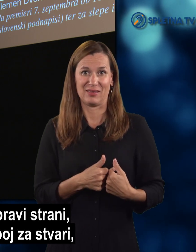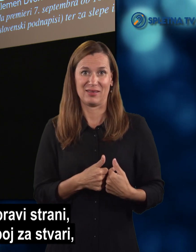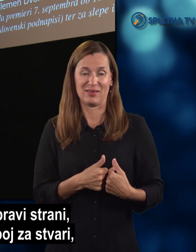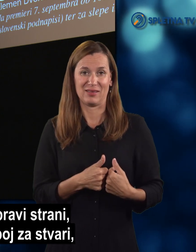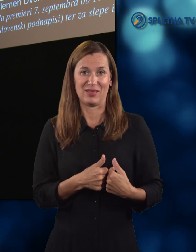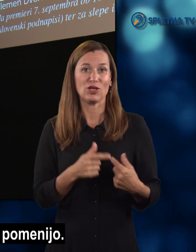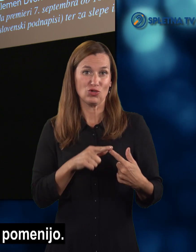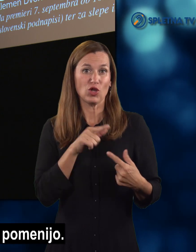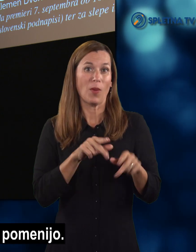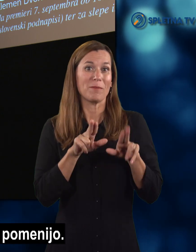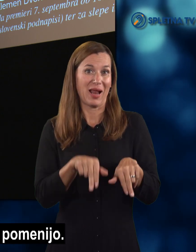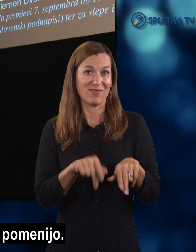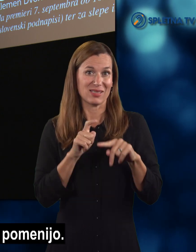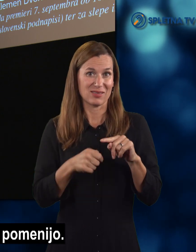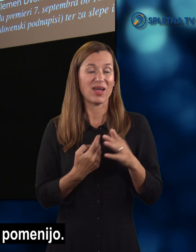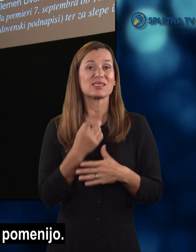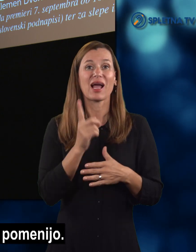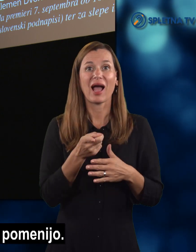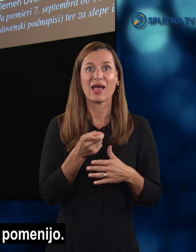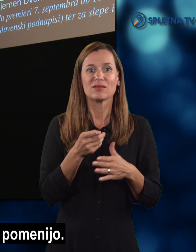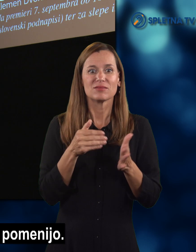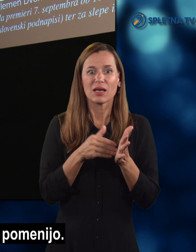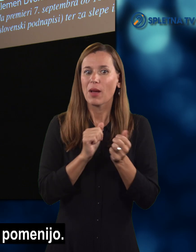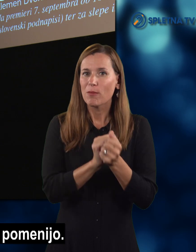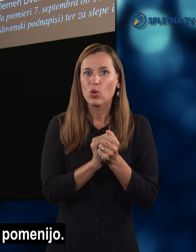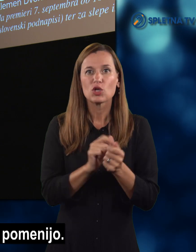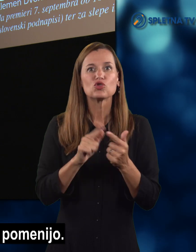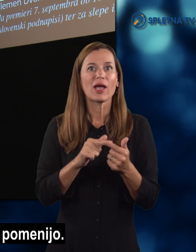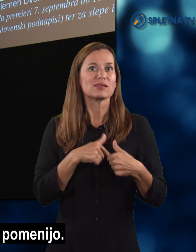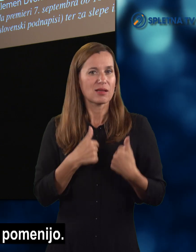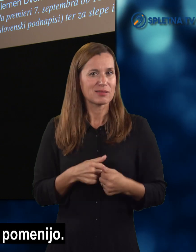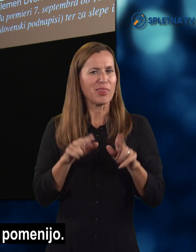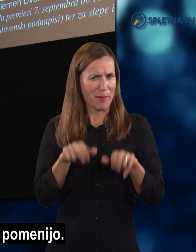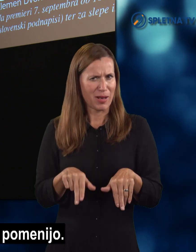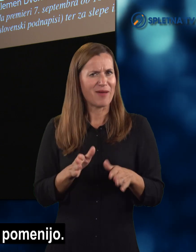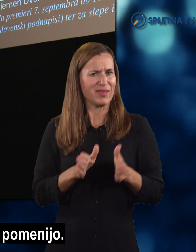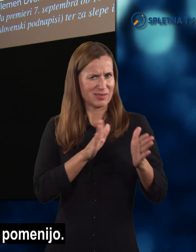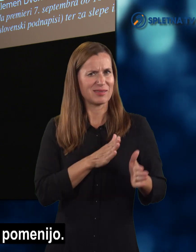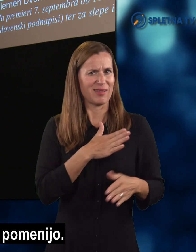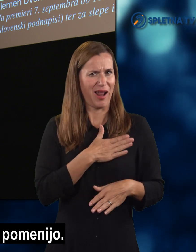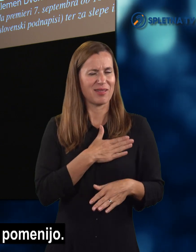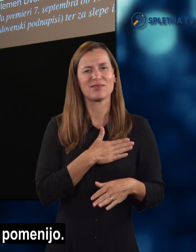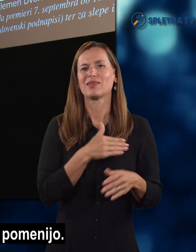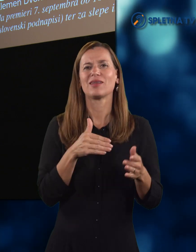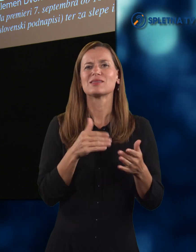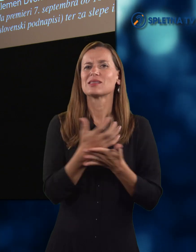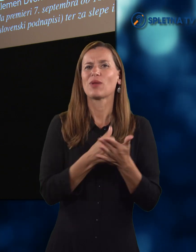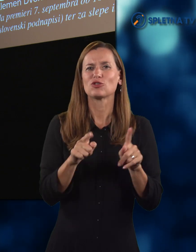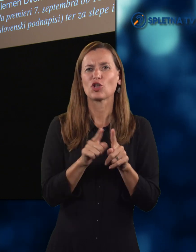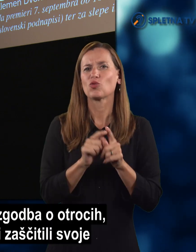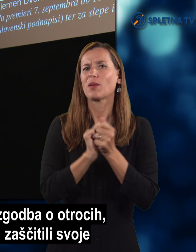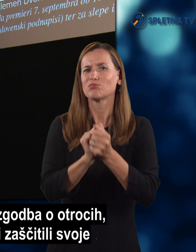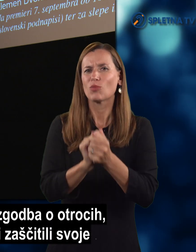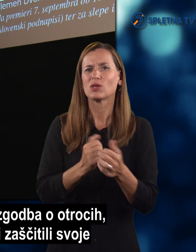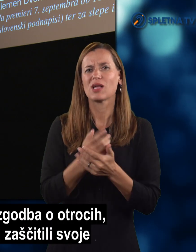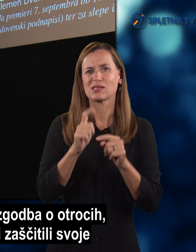se boriti, in če je srce na pravi strani, potem se splača iti tudi v boj za stvari, ki nam veliko pomenijo. In